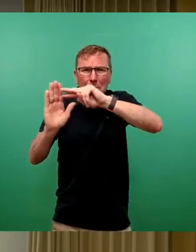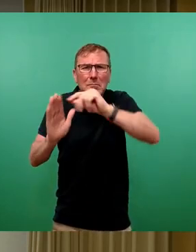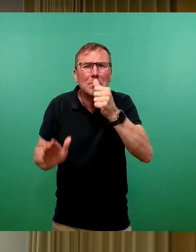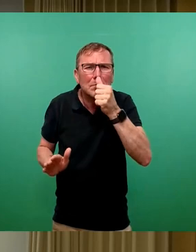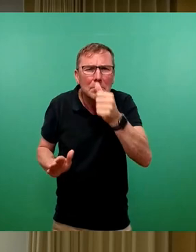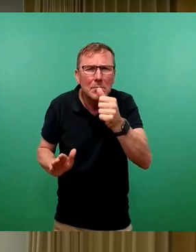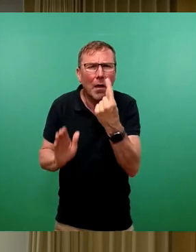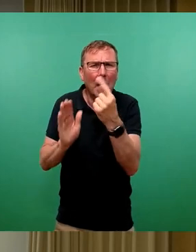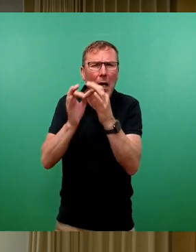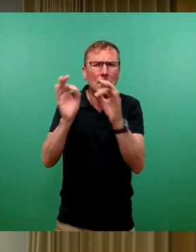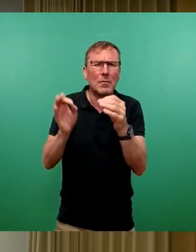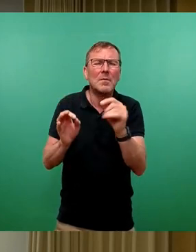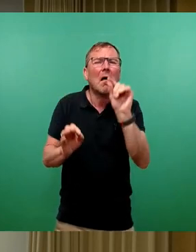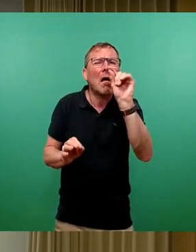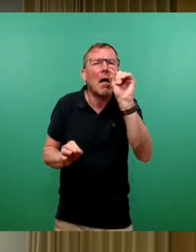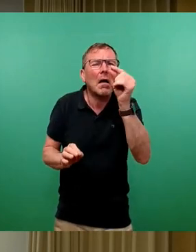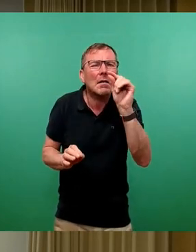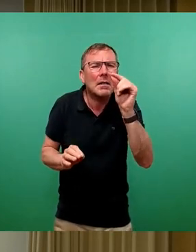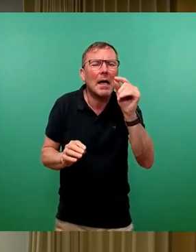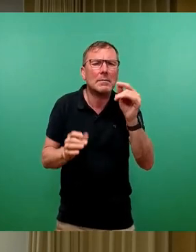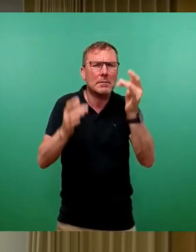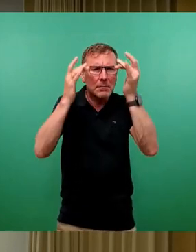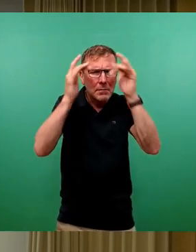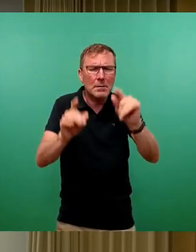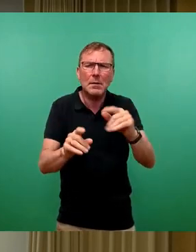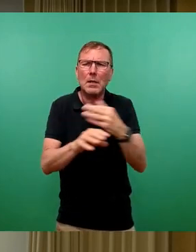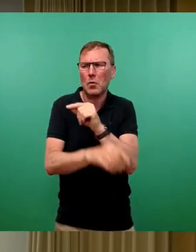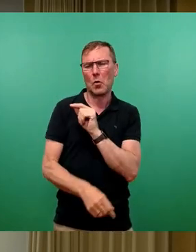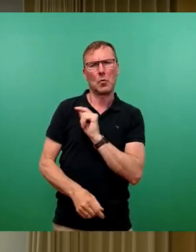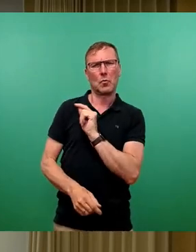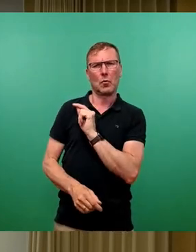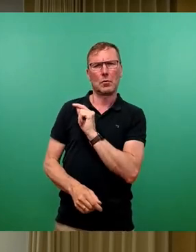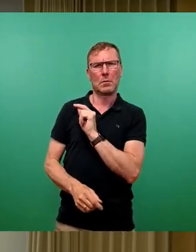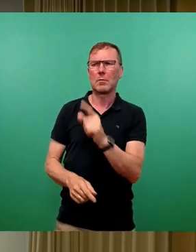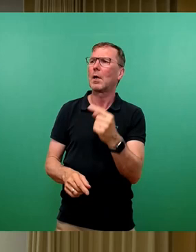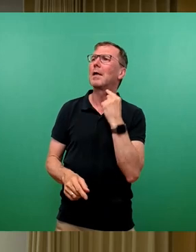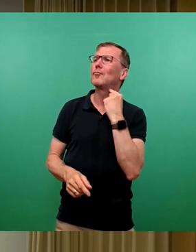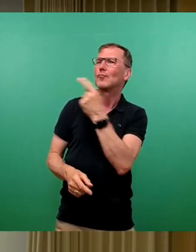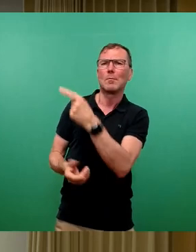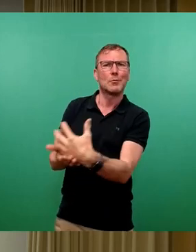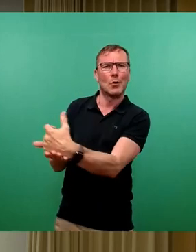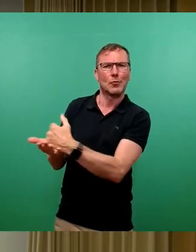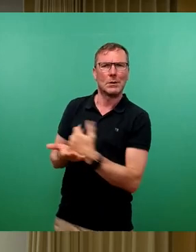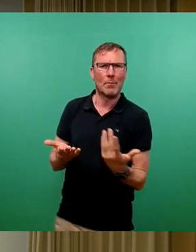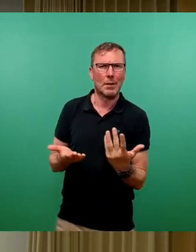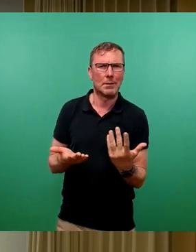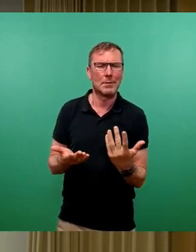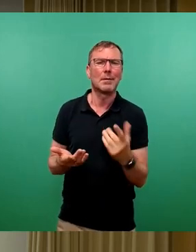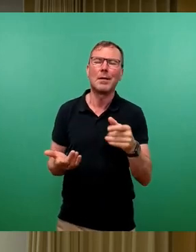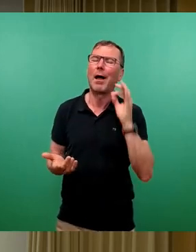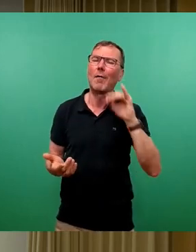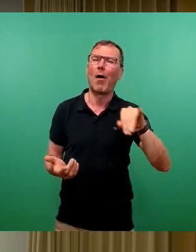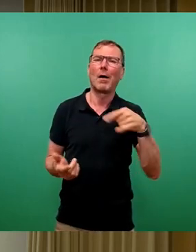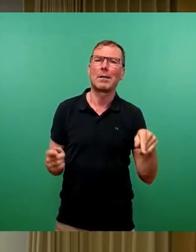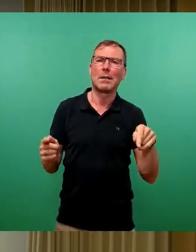Modifikation, ein kleines Zugeständnis an die Grünen, um ihre Stimmen einzusammeln, soll dann also Frau Jeniken